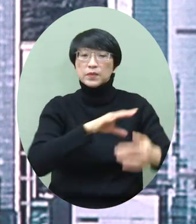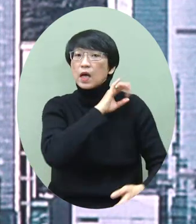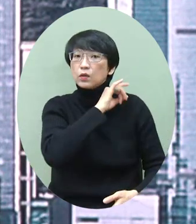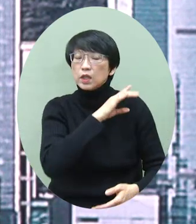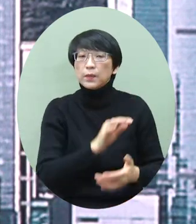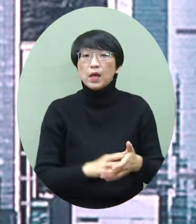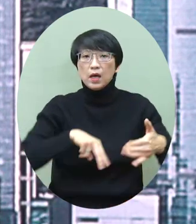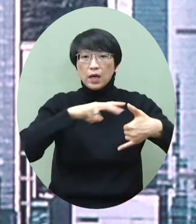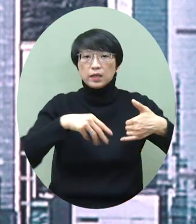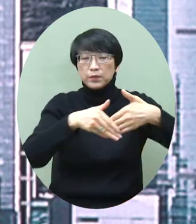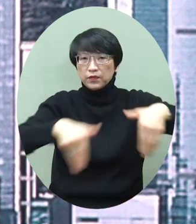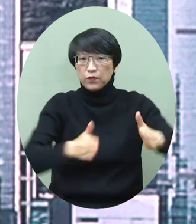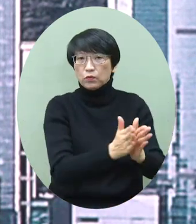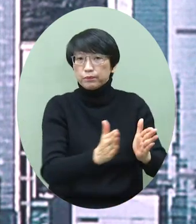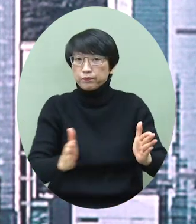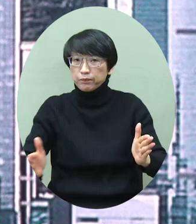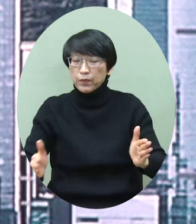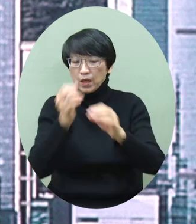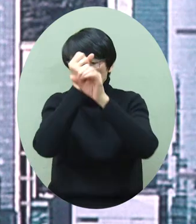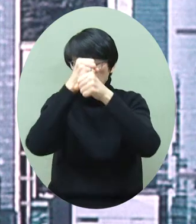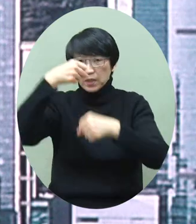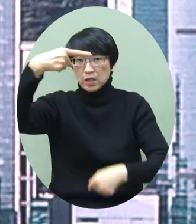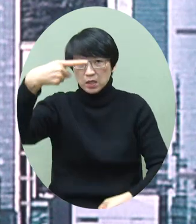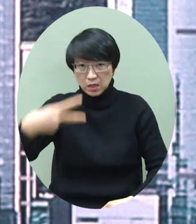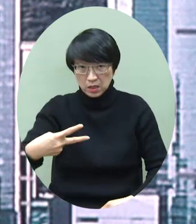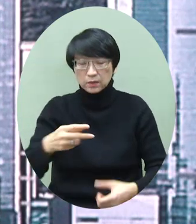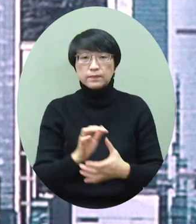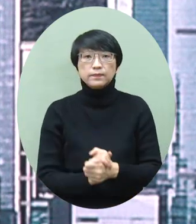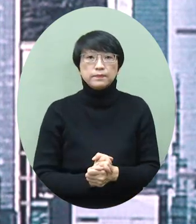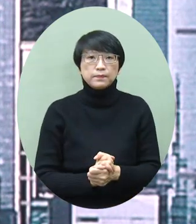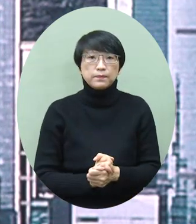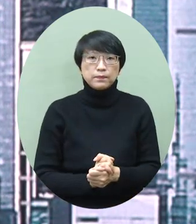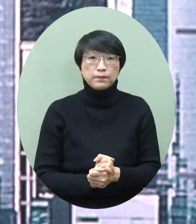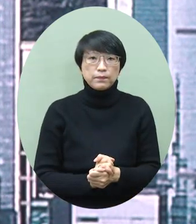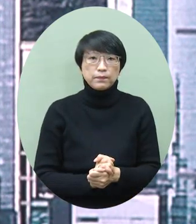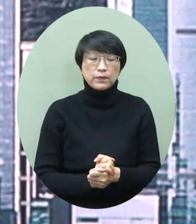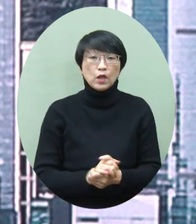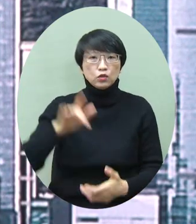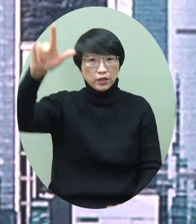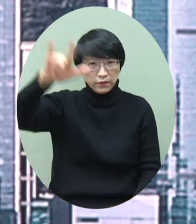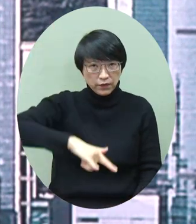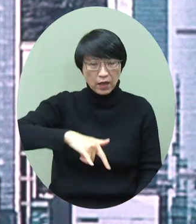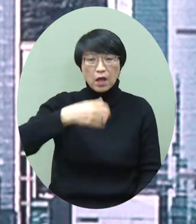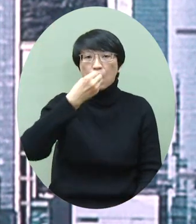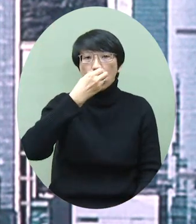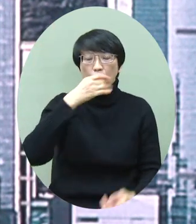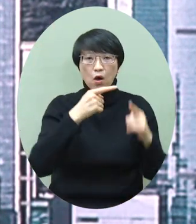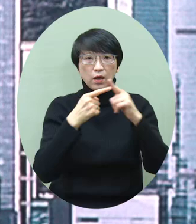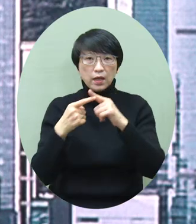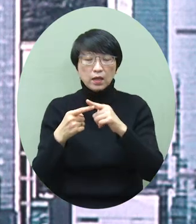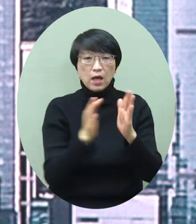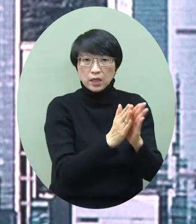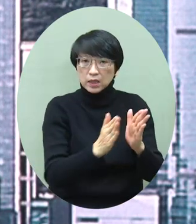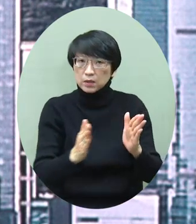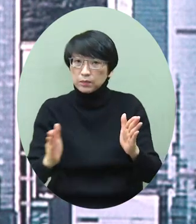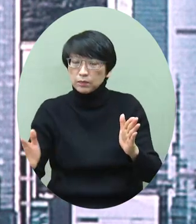疫期間另外再進行2次嘅檢測，咁咧係確保咧抵港嘅旅客咧喺檢疫期間咧